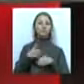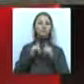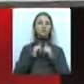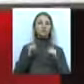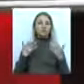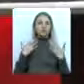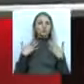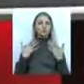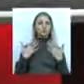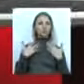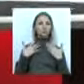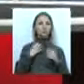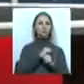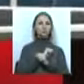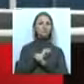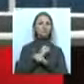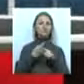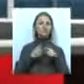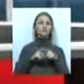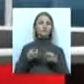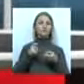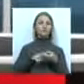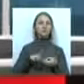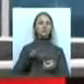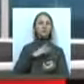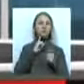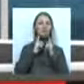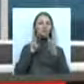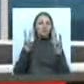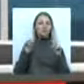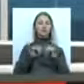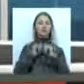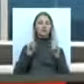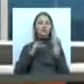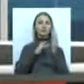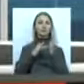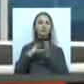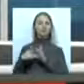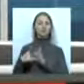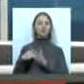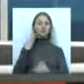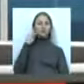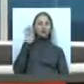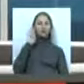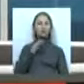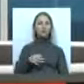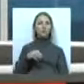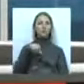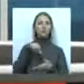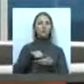келеді. Осы орайда Ақмола облысы әкімінің туризм мәселелері жөніндегі кеңесшісі Марат Иғалиев пен облыстық туризм басқармасының